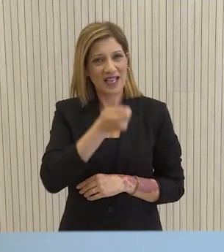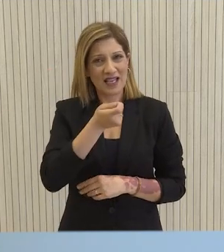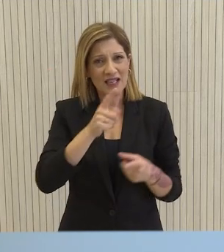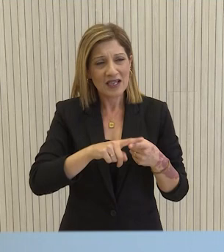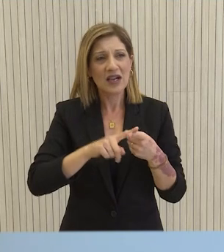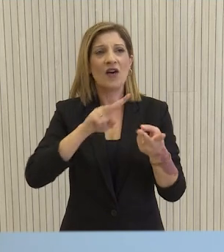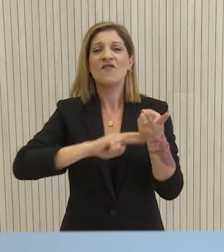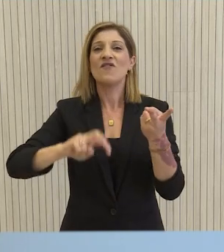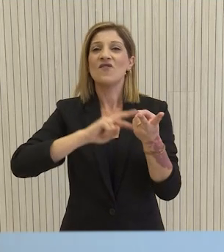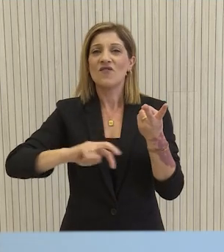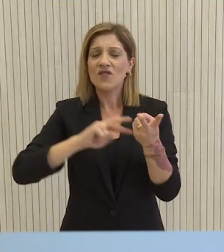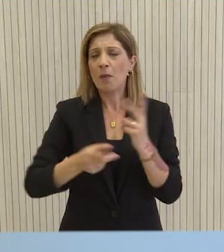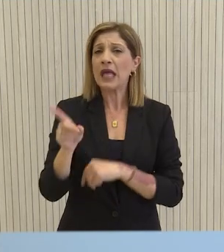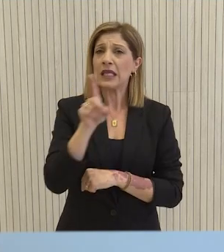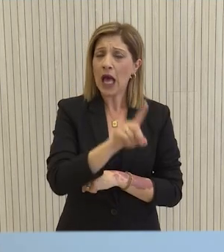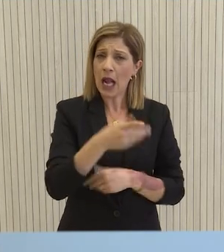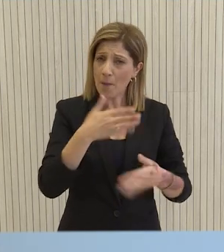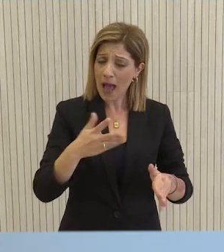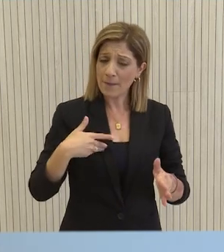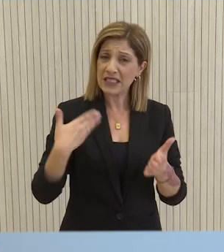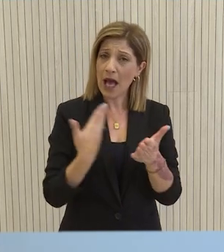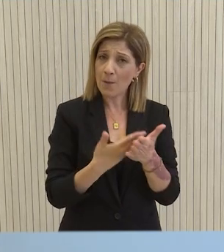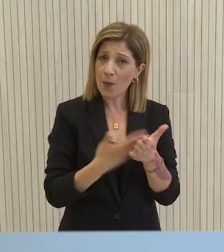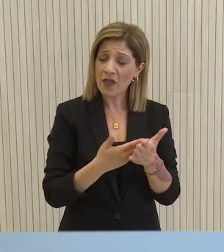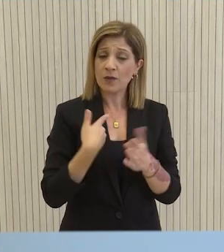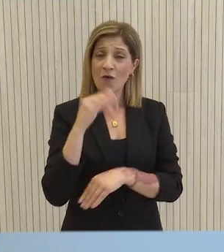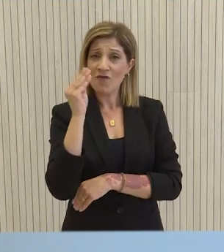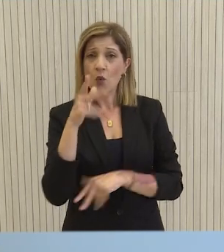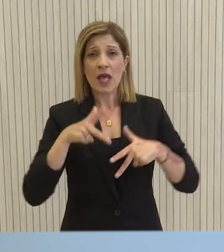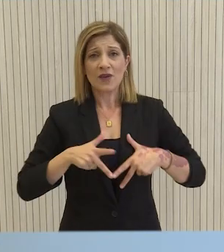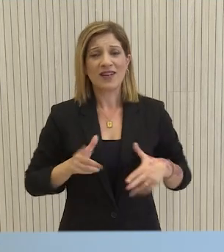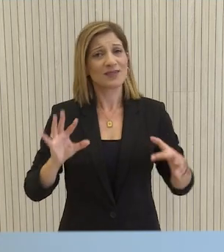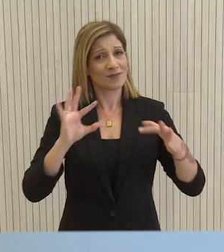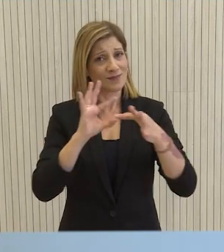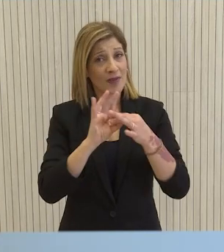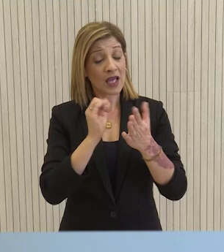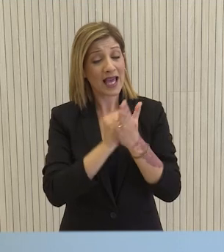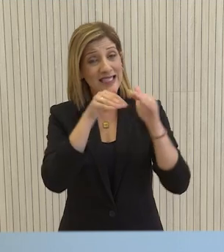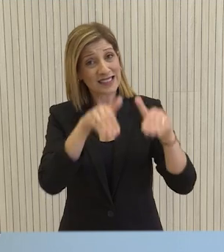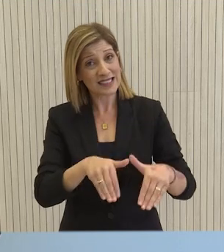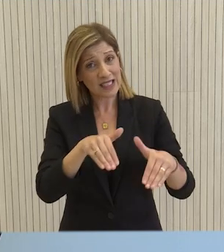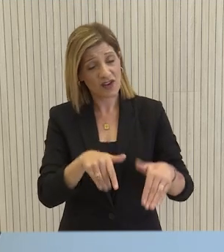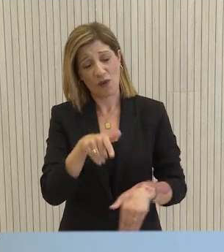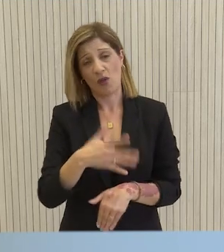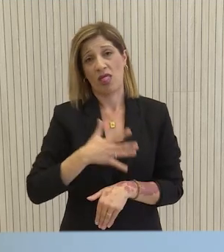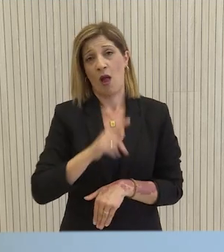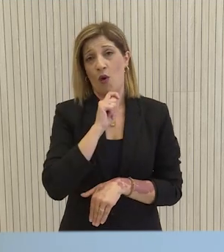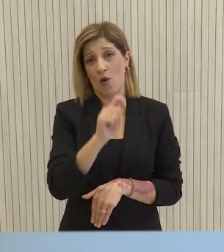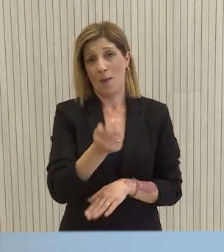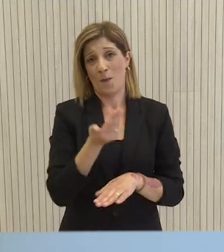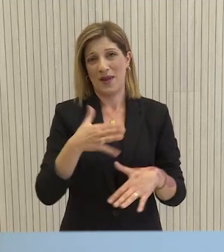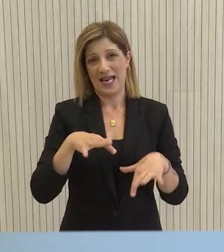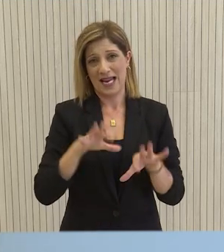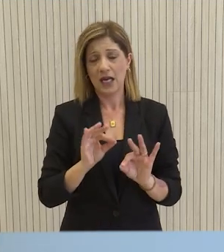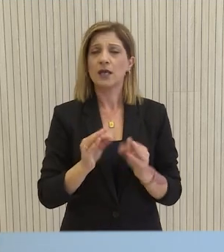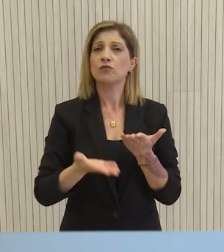το ΦΠΑ της πρώτης κατοικίας αλλά και πολλά άλλα. Η εκτελεστική εξουσία αποδεικνύει το σεβασμό προς την Βουλή των Αντιπροσώπων καθημερινά μέσα από την προώθηση